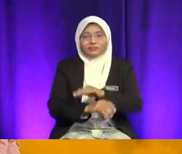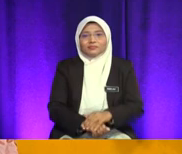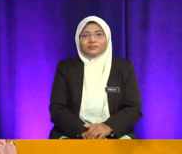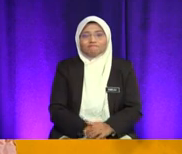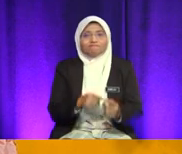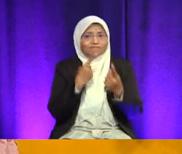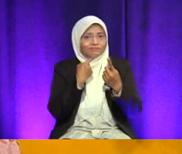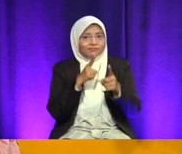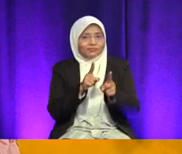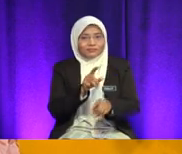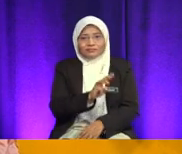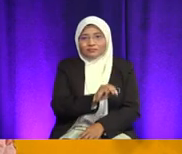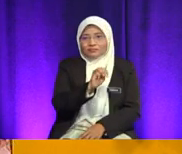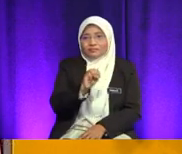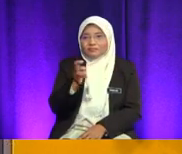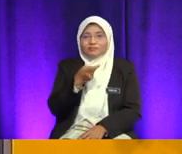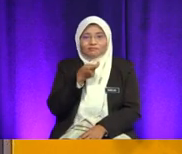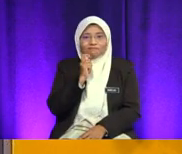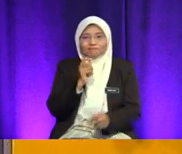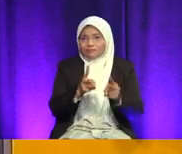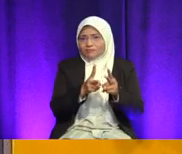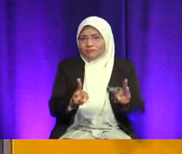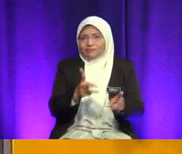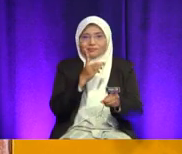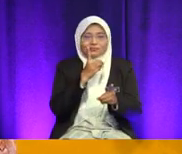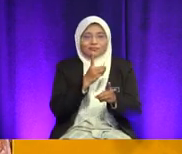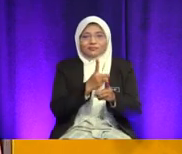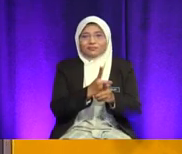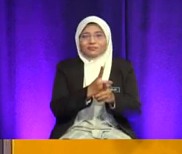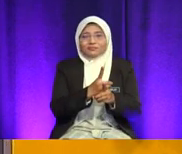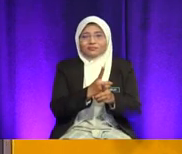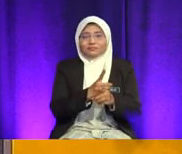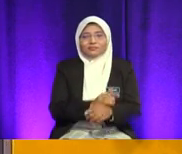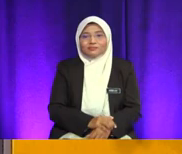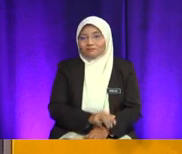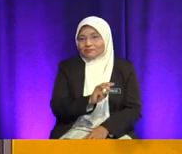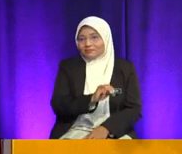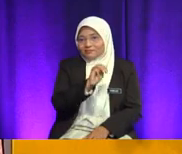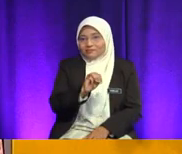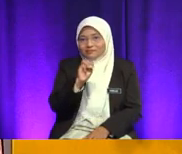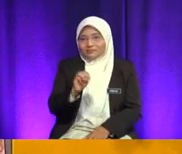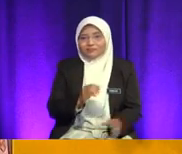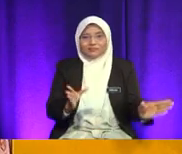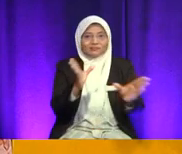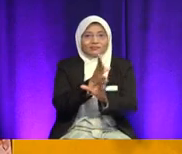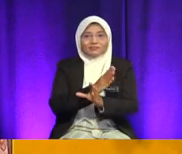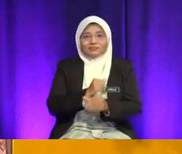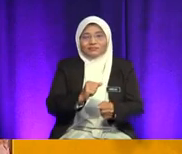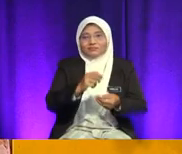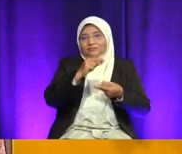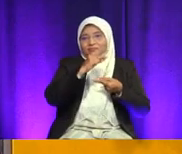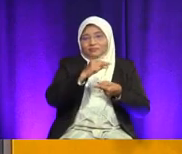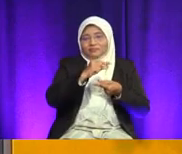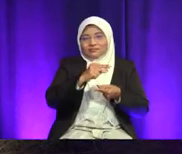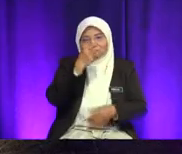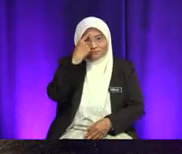peranan rakyat untuk mempertahankan negara jadi kita boleh beli ganjaran kepada hari untuk soal